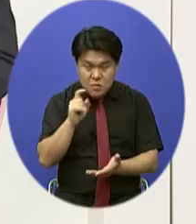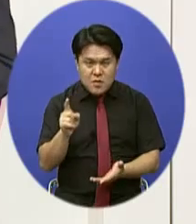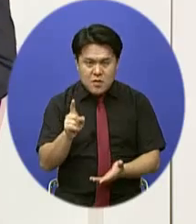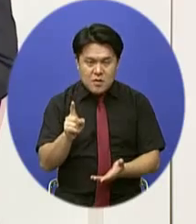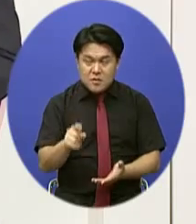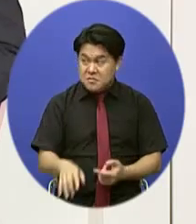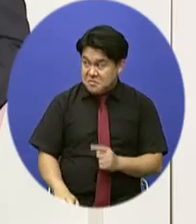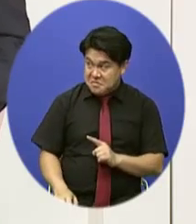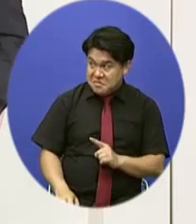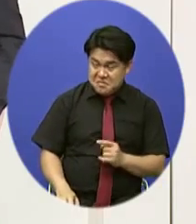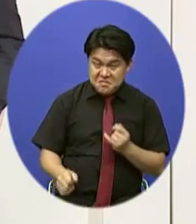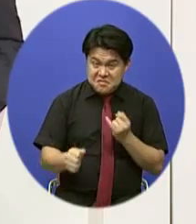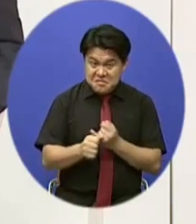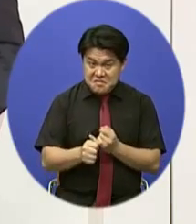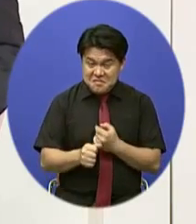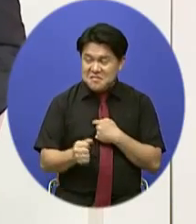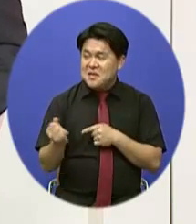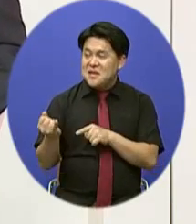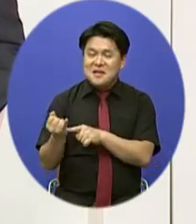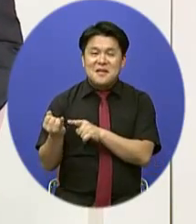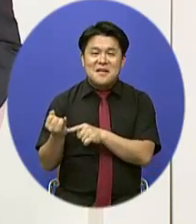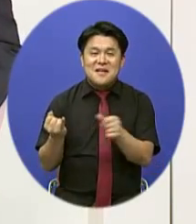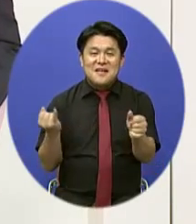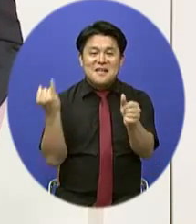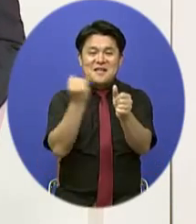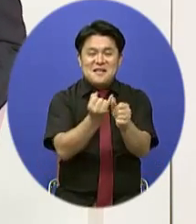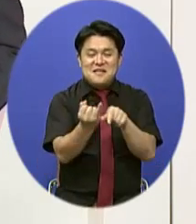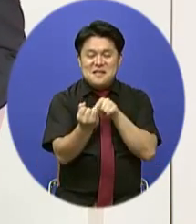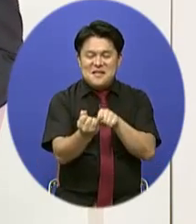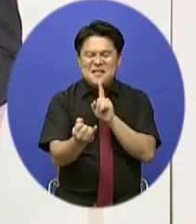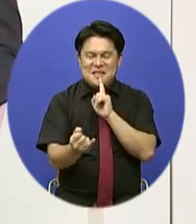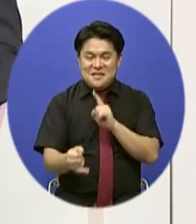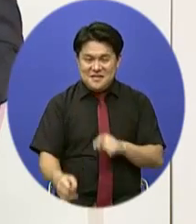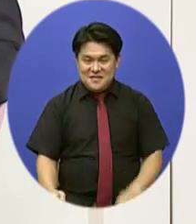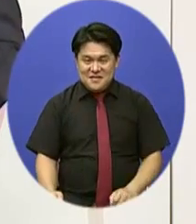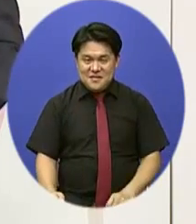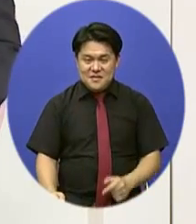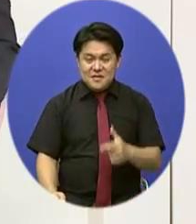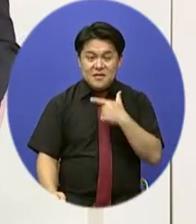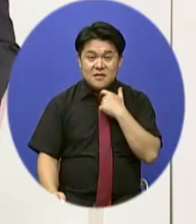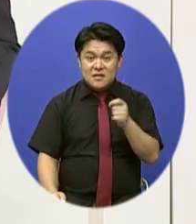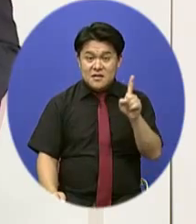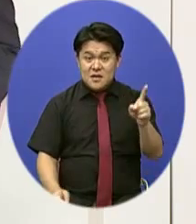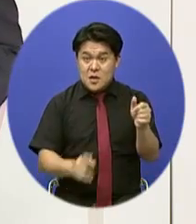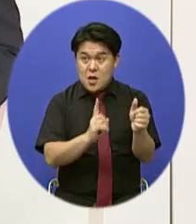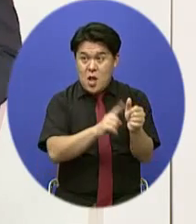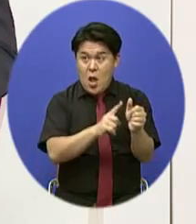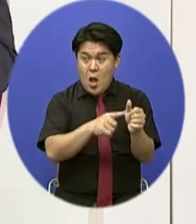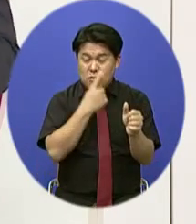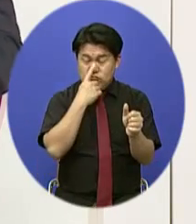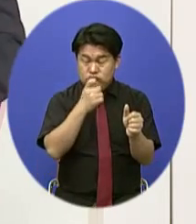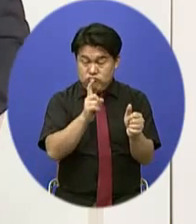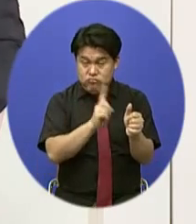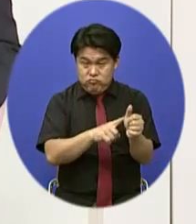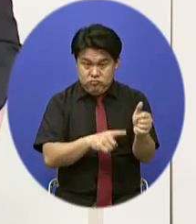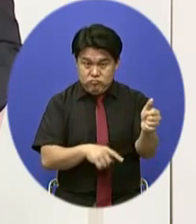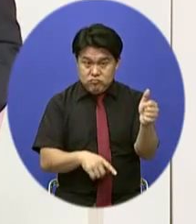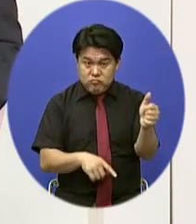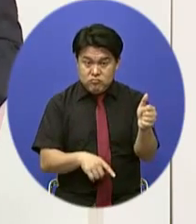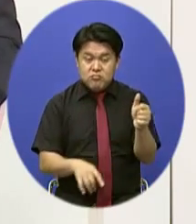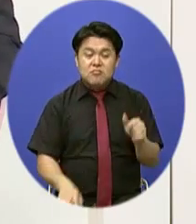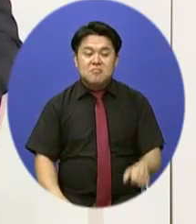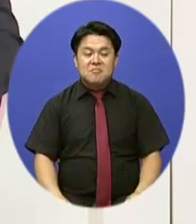시집 보낸다고? 서정호 제가 시집 보낸다고 했어요. 얘 그냥 60 하나 드신 네. 우리 멋진 네.